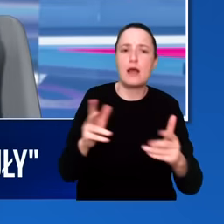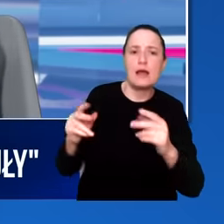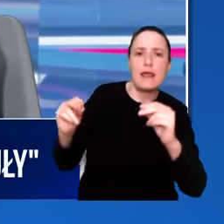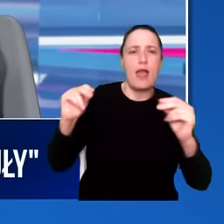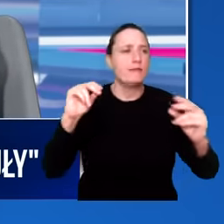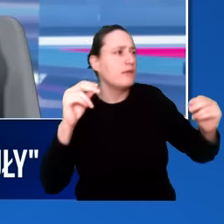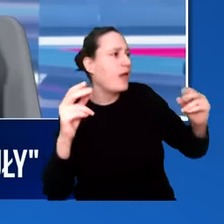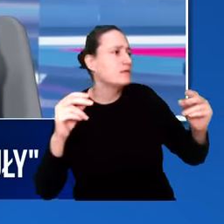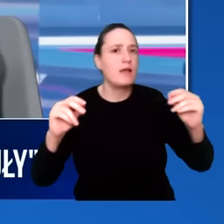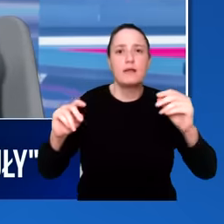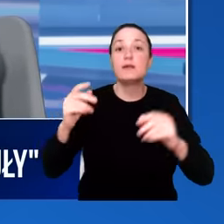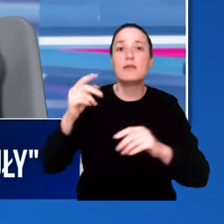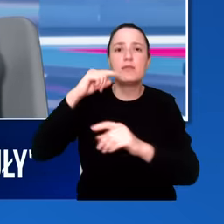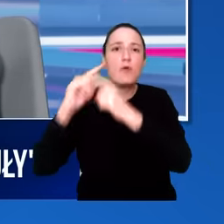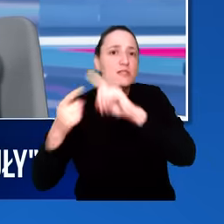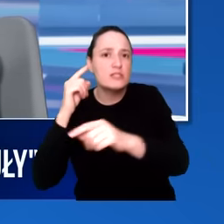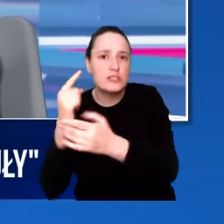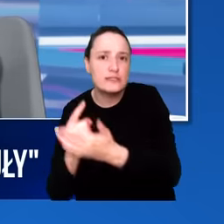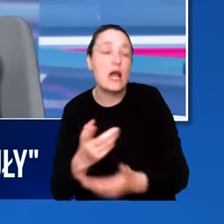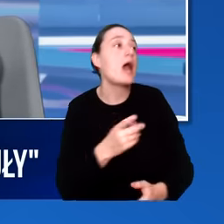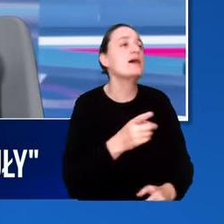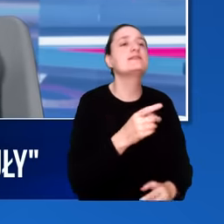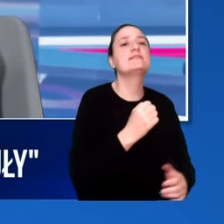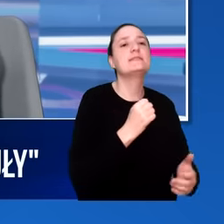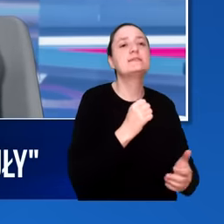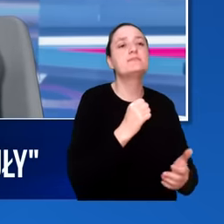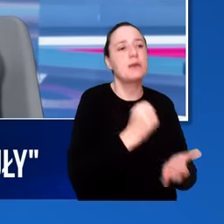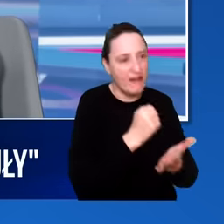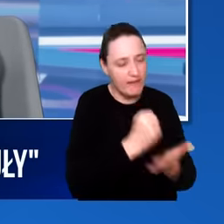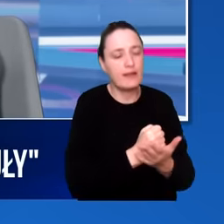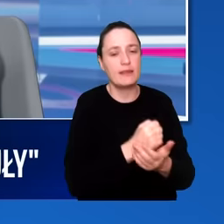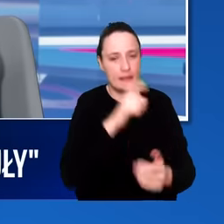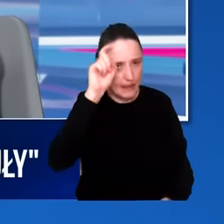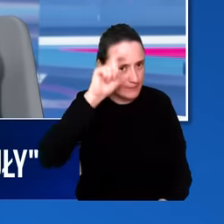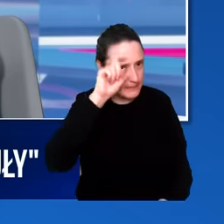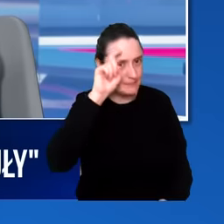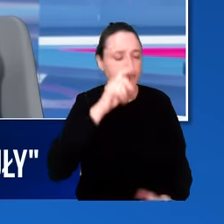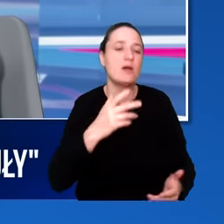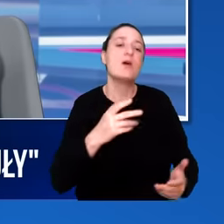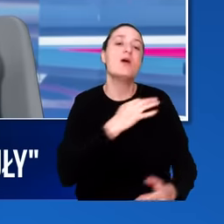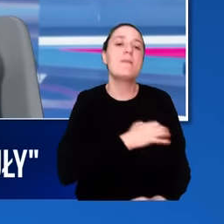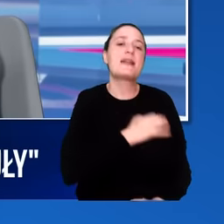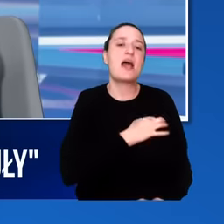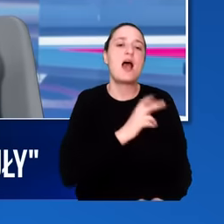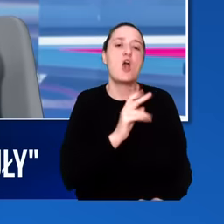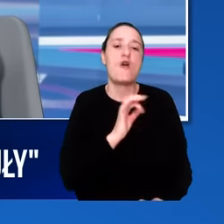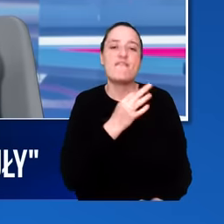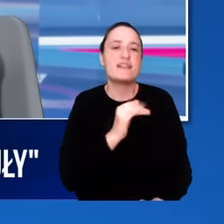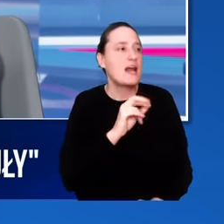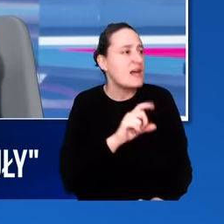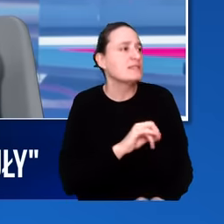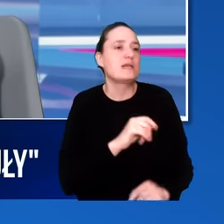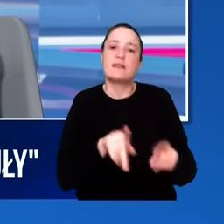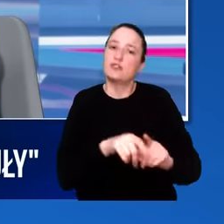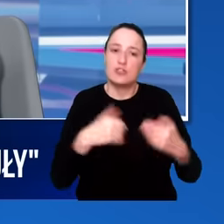polityczna. Sytuacja kopuły niemieckiej. No ja powiem szczerze, że Konfederacja i zawsze, ja także stałem zawsze na